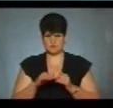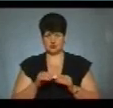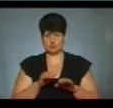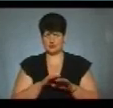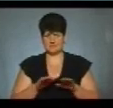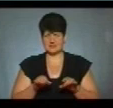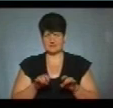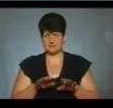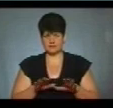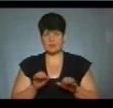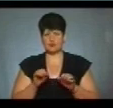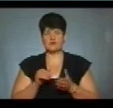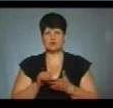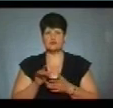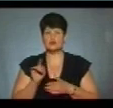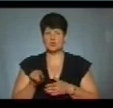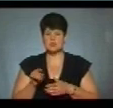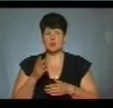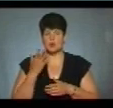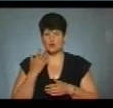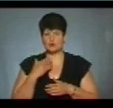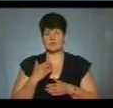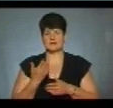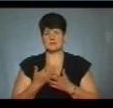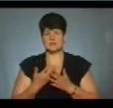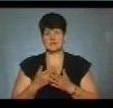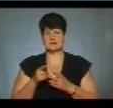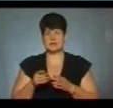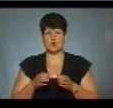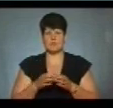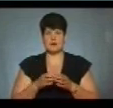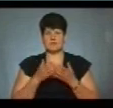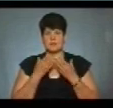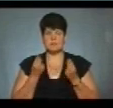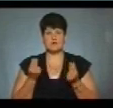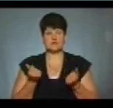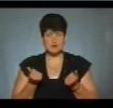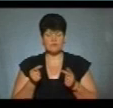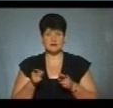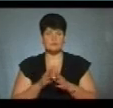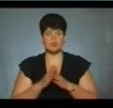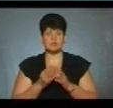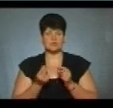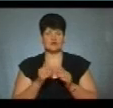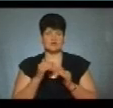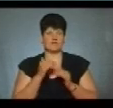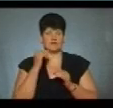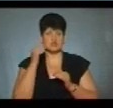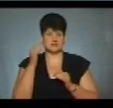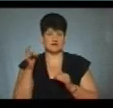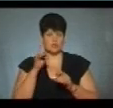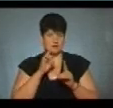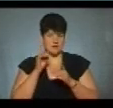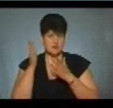Ну, вони можуть відмовити тільки тоді, коли скажімо, та сама громада не має грошей. Тоді, відповідно, вони просять вже гроші вище, там, в районній